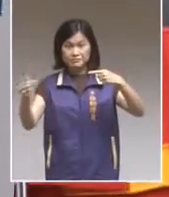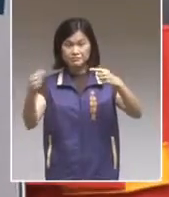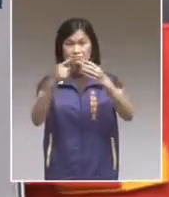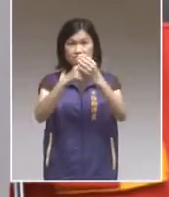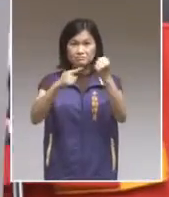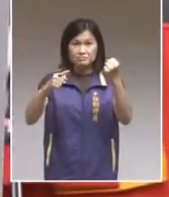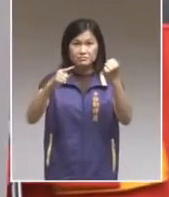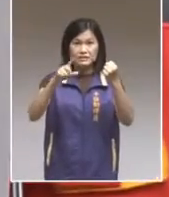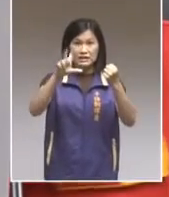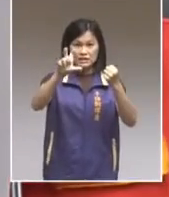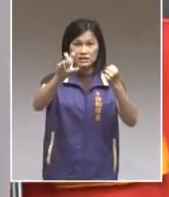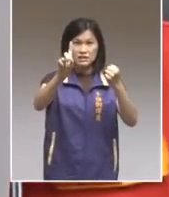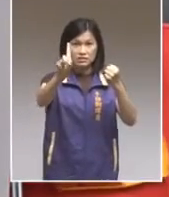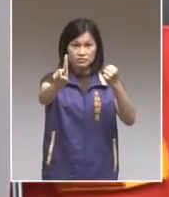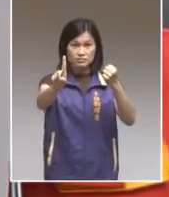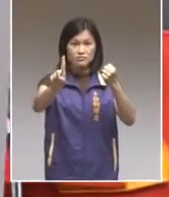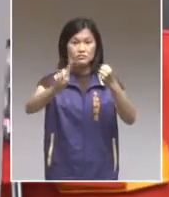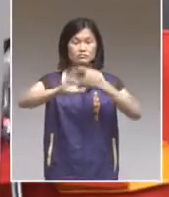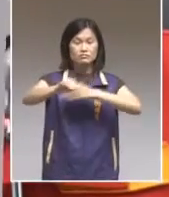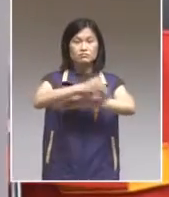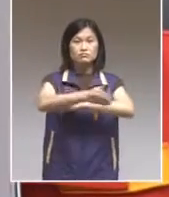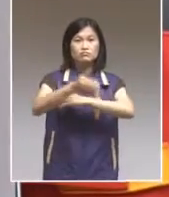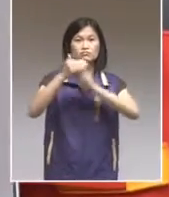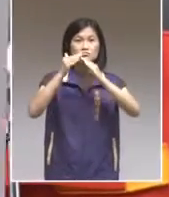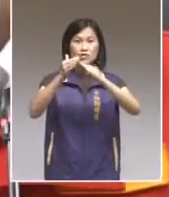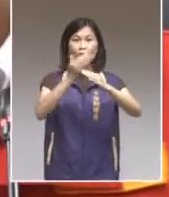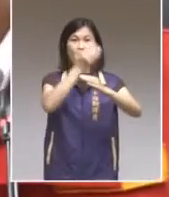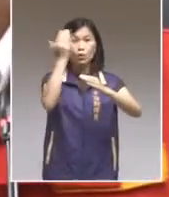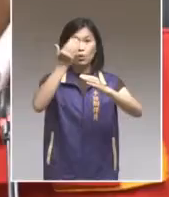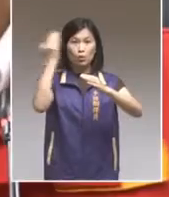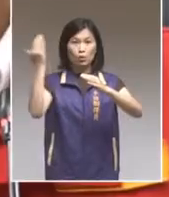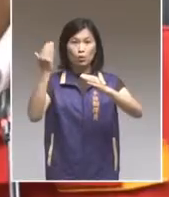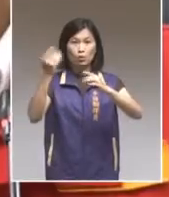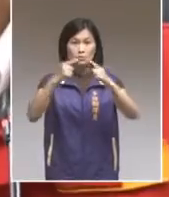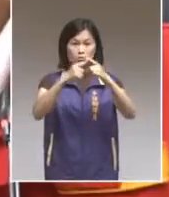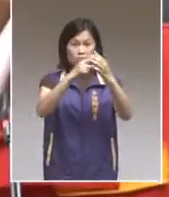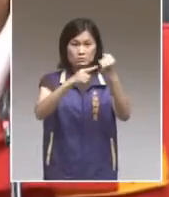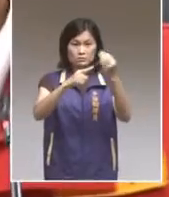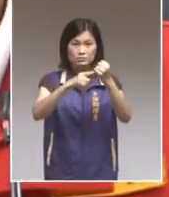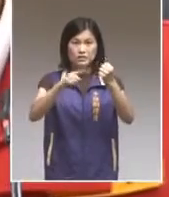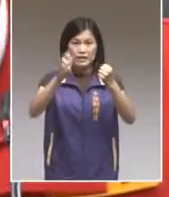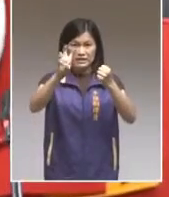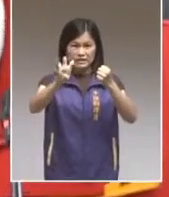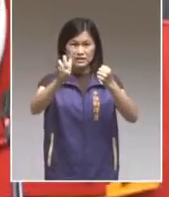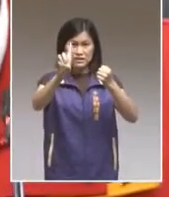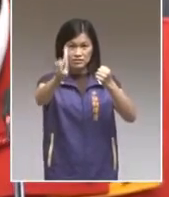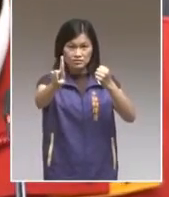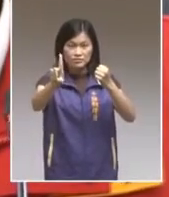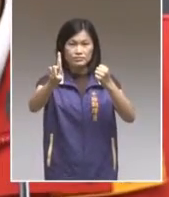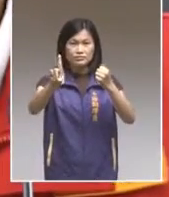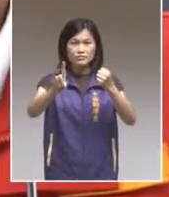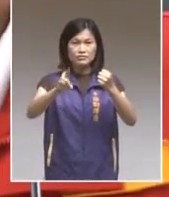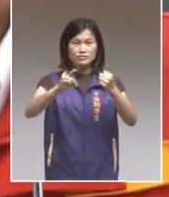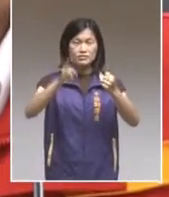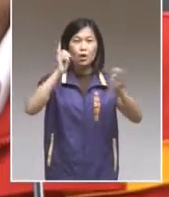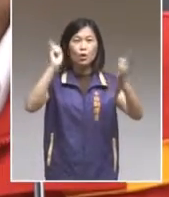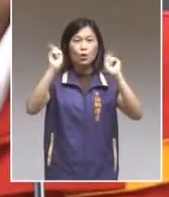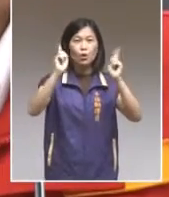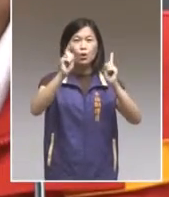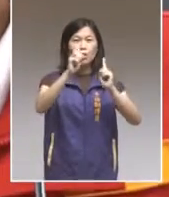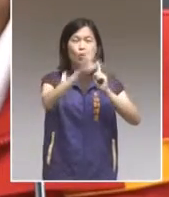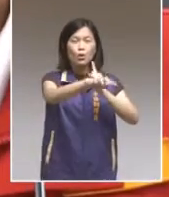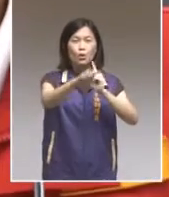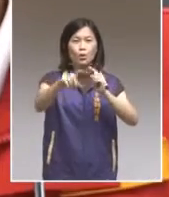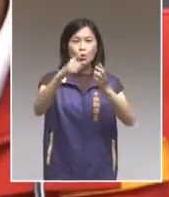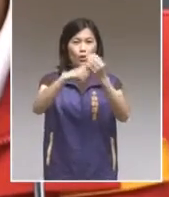共有71例，外县市的旅游史的部分总共有31例，特定娱乐场